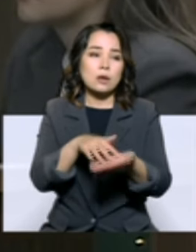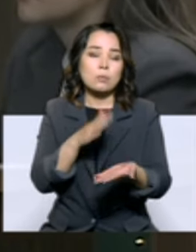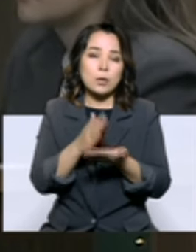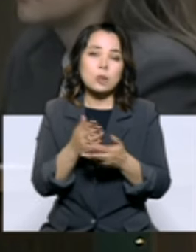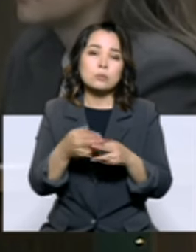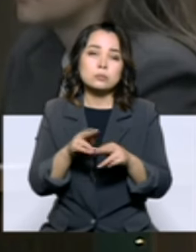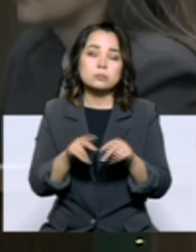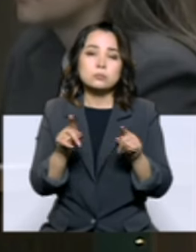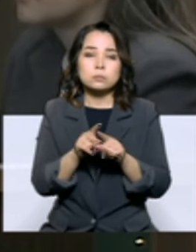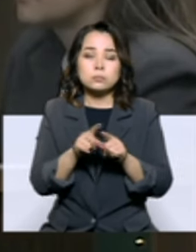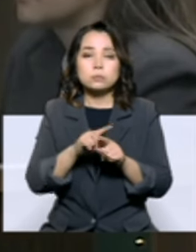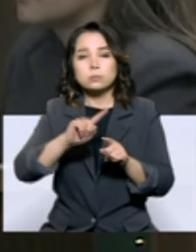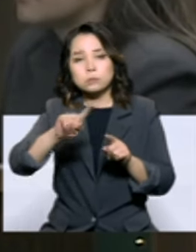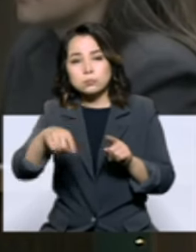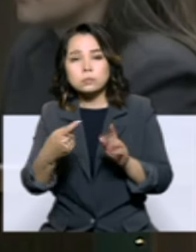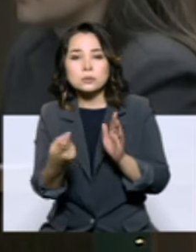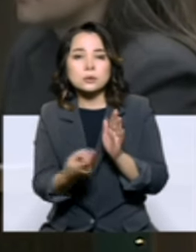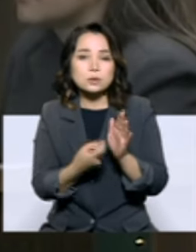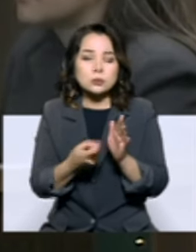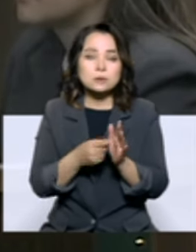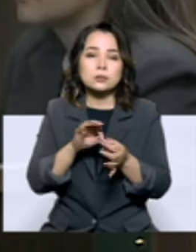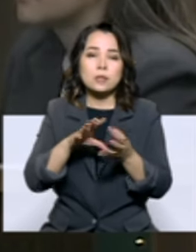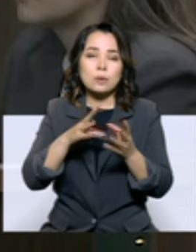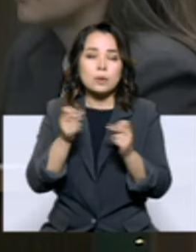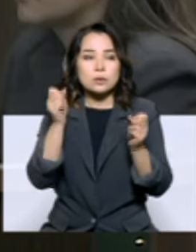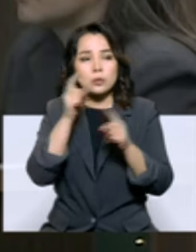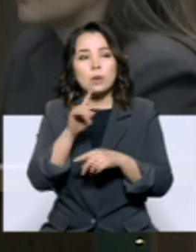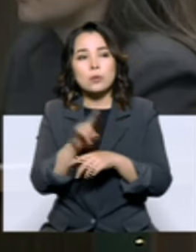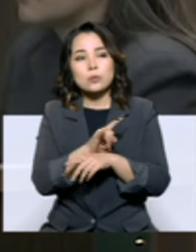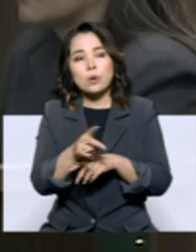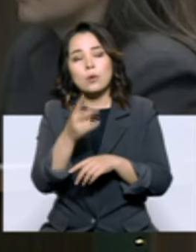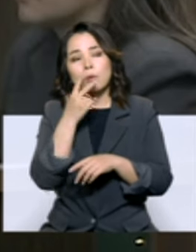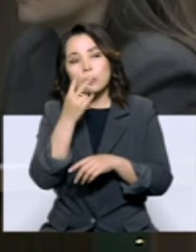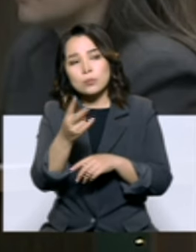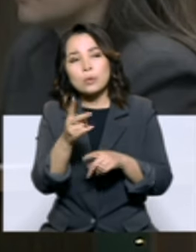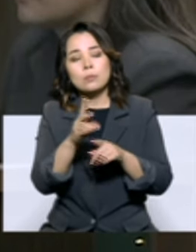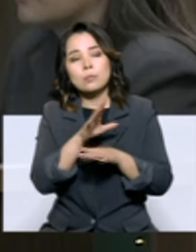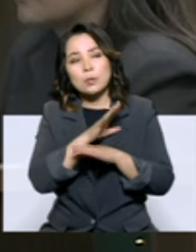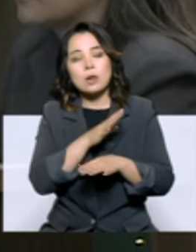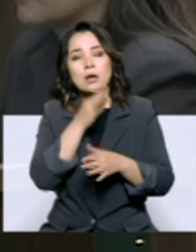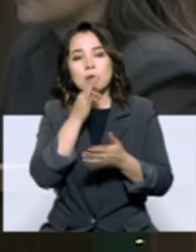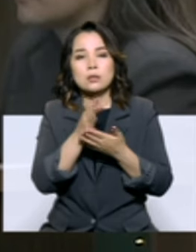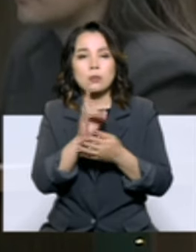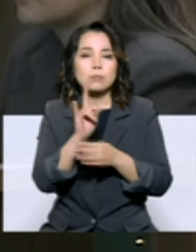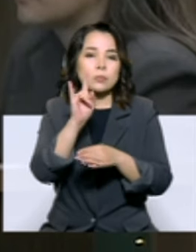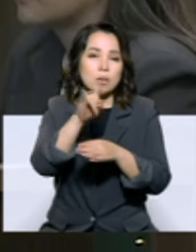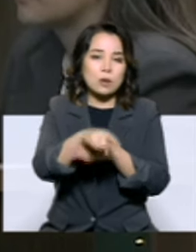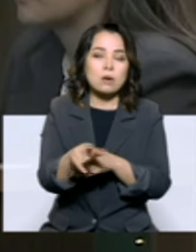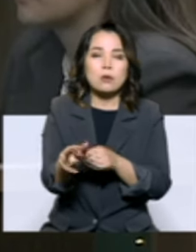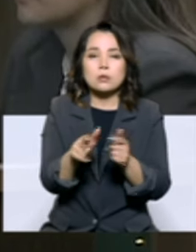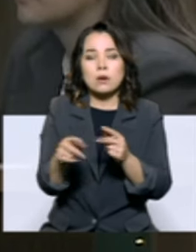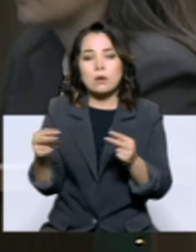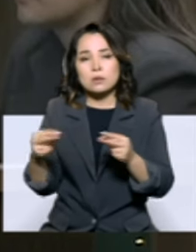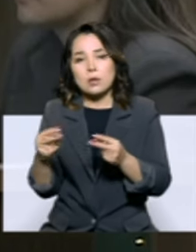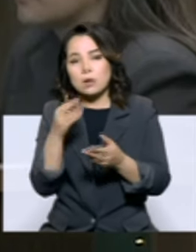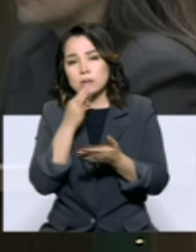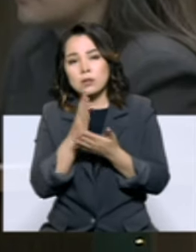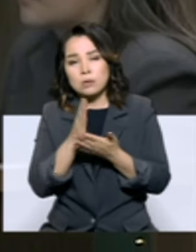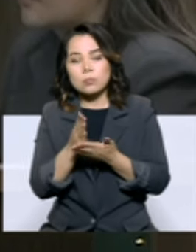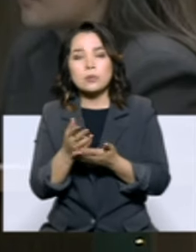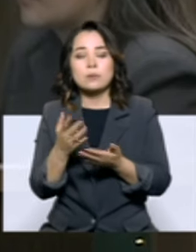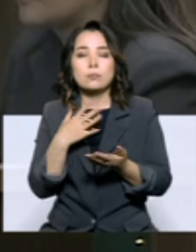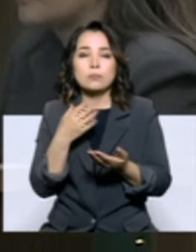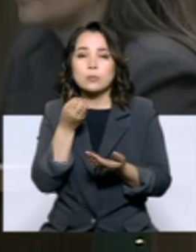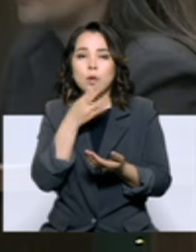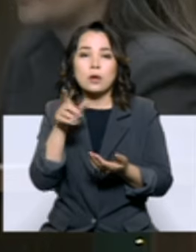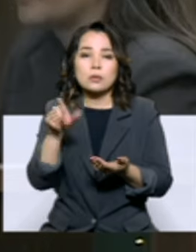Оған дознание тергеу шығарады. Өтірік көрмегенін көрдім деуші куәларда әлде қашан дайындап қойылған. Бағанағы жақсы